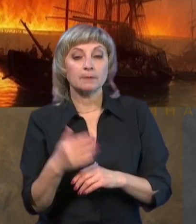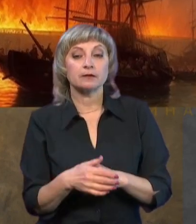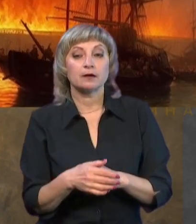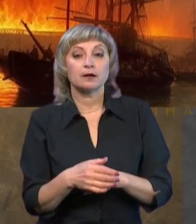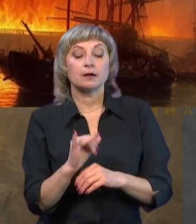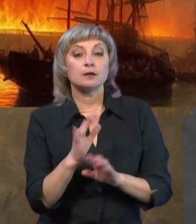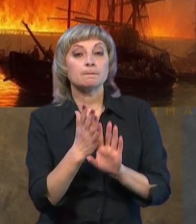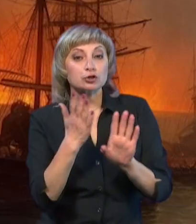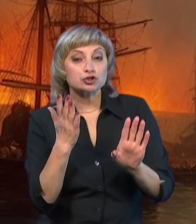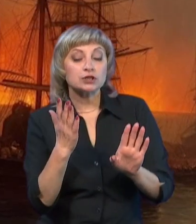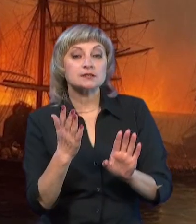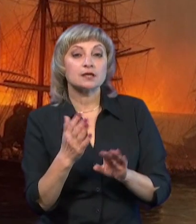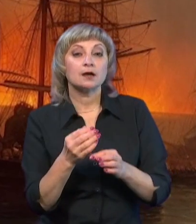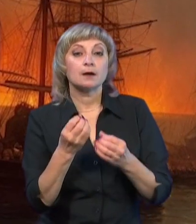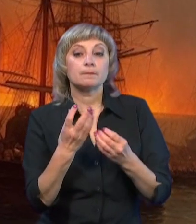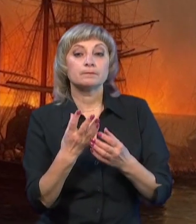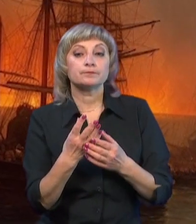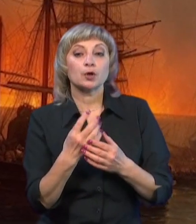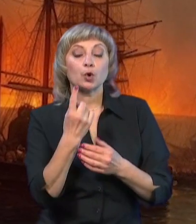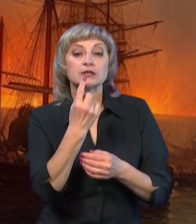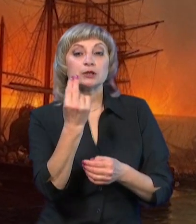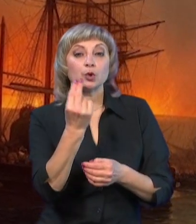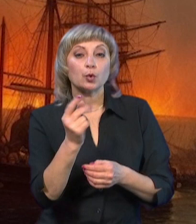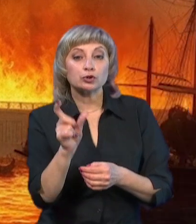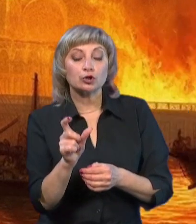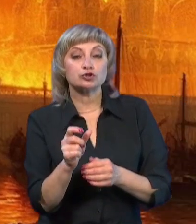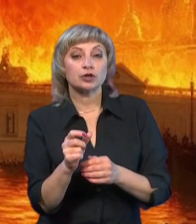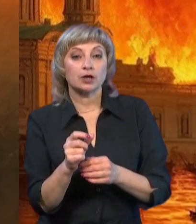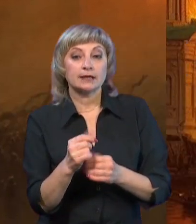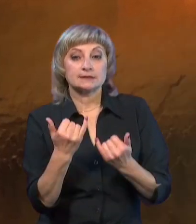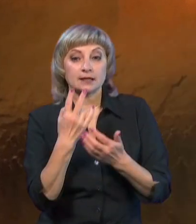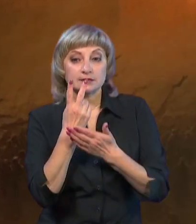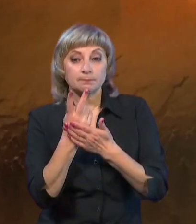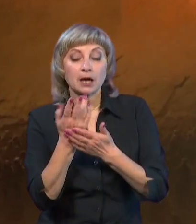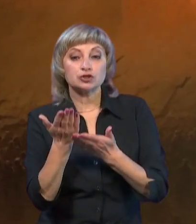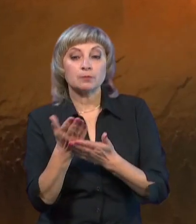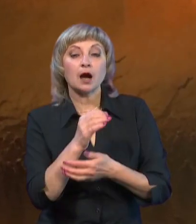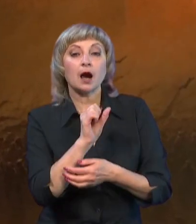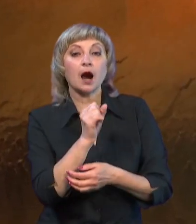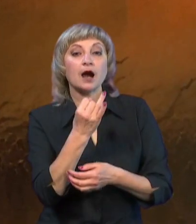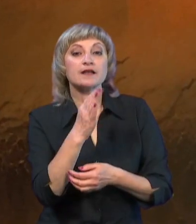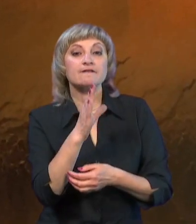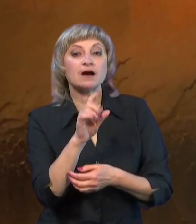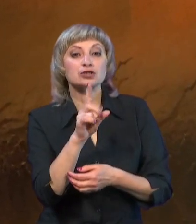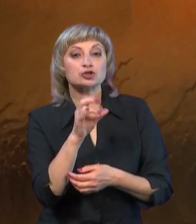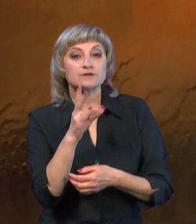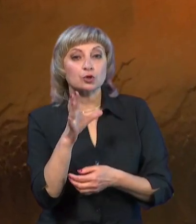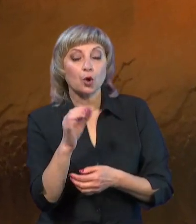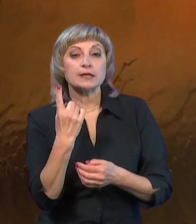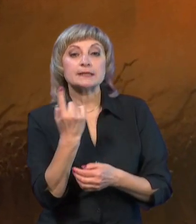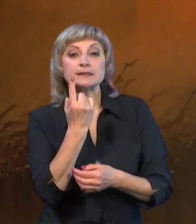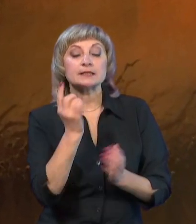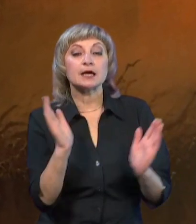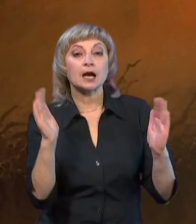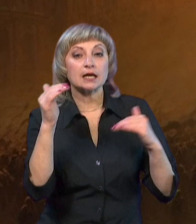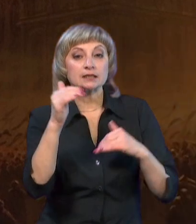по черзі просто вбивав один художник за другим, і так далі. От зараз ми, до речі, бачимо Айвазовського. Це єдина картина, в якій я